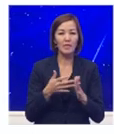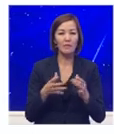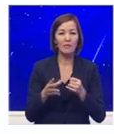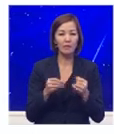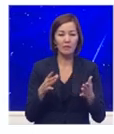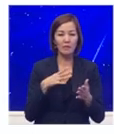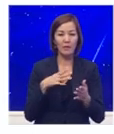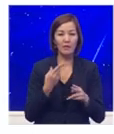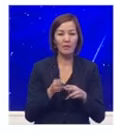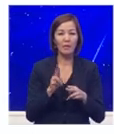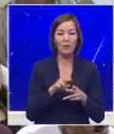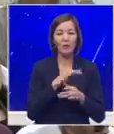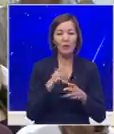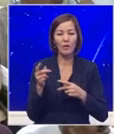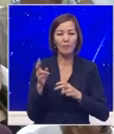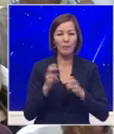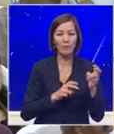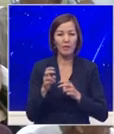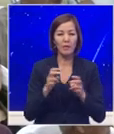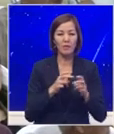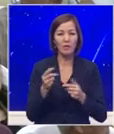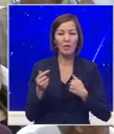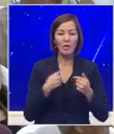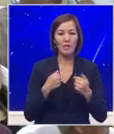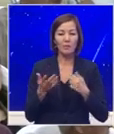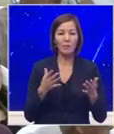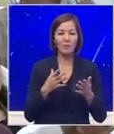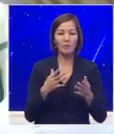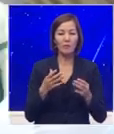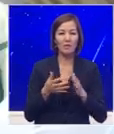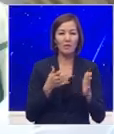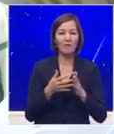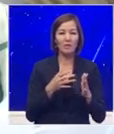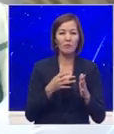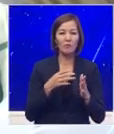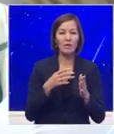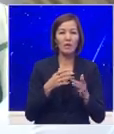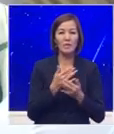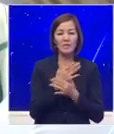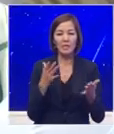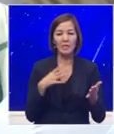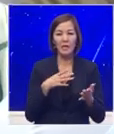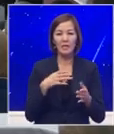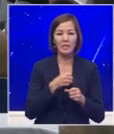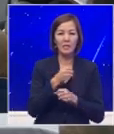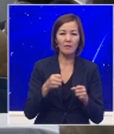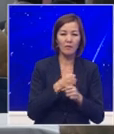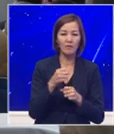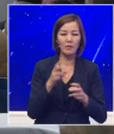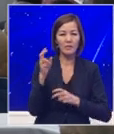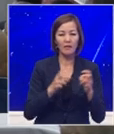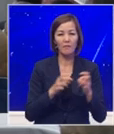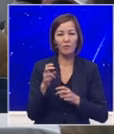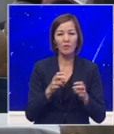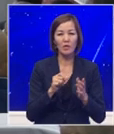этим многие предприятия района испытывают острую нехватку сырья среди них иссыкские плодово-ягодный консервный завод способный